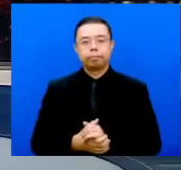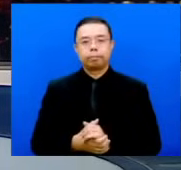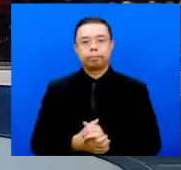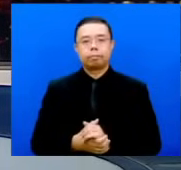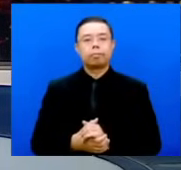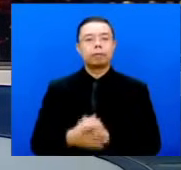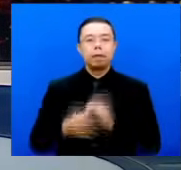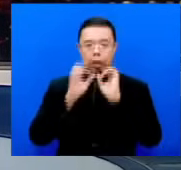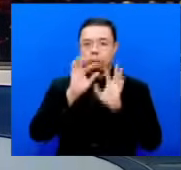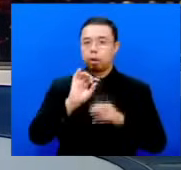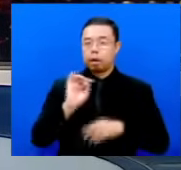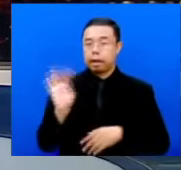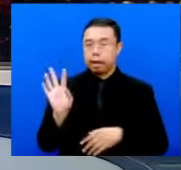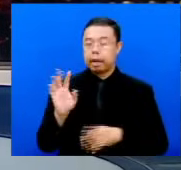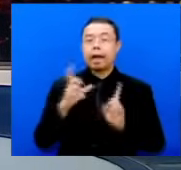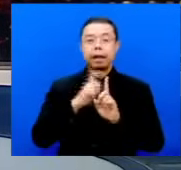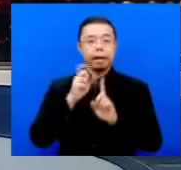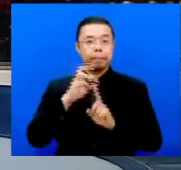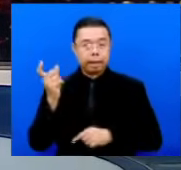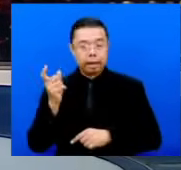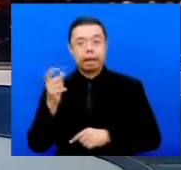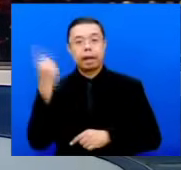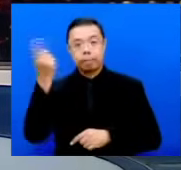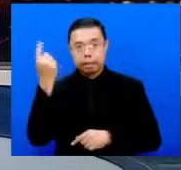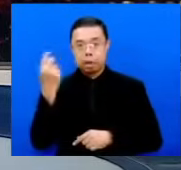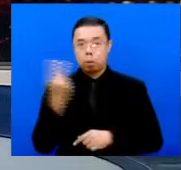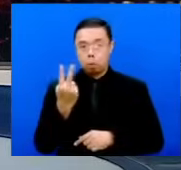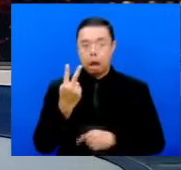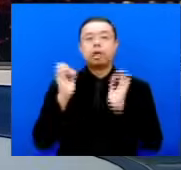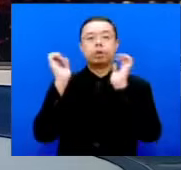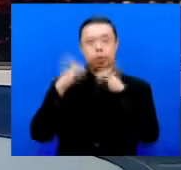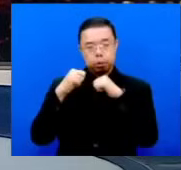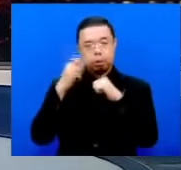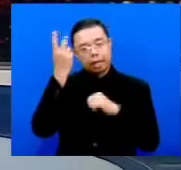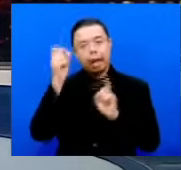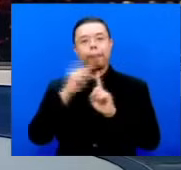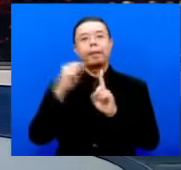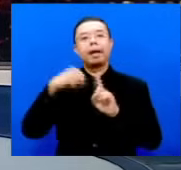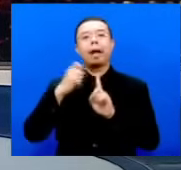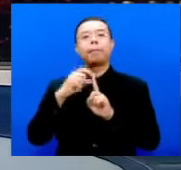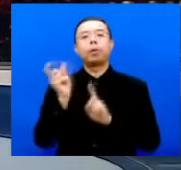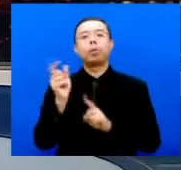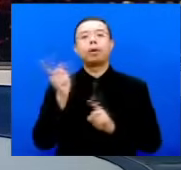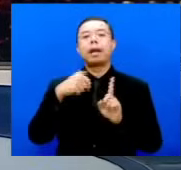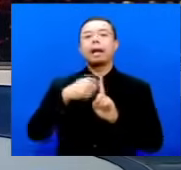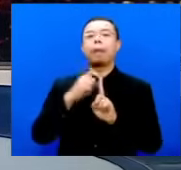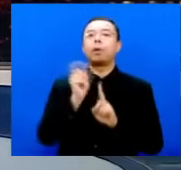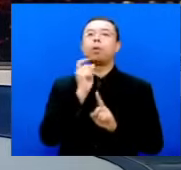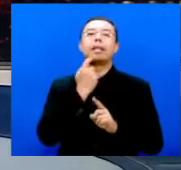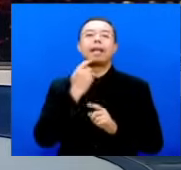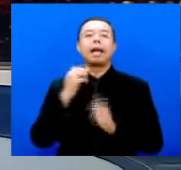kita ke informasi selanjutnya pemirsa DPR RI dan pemerintah setuju dengan rancangan PKPU dari KPU tentang syarat